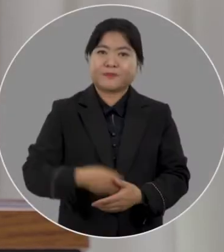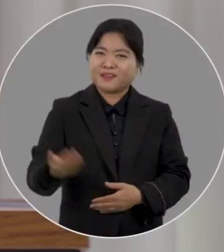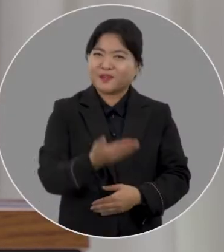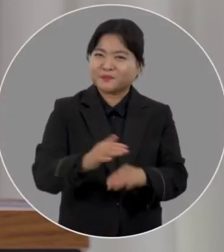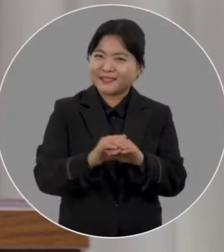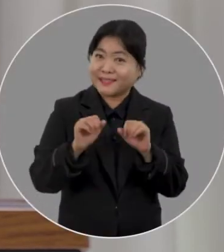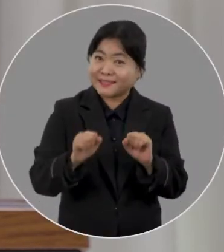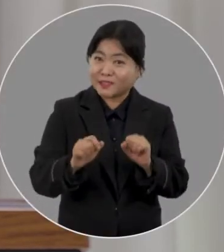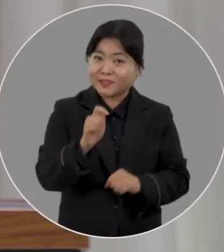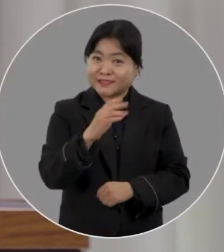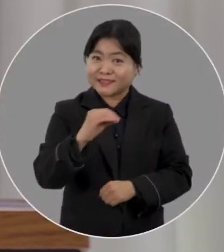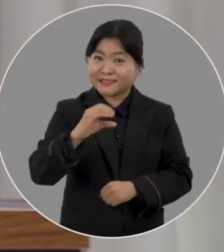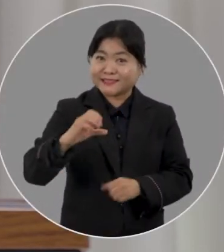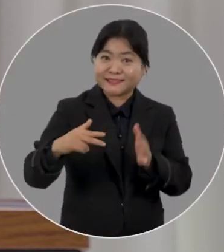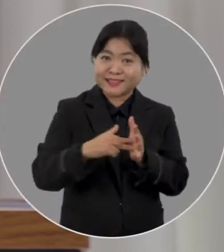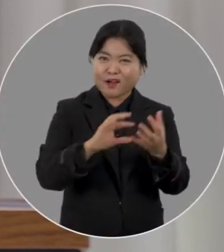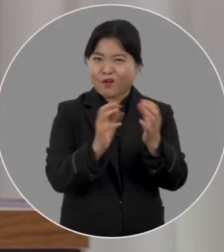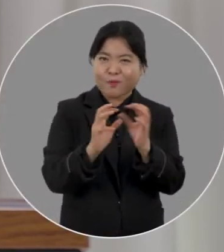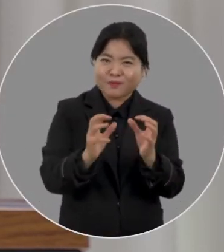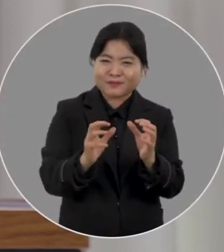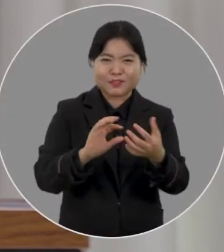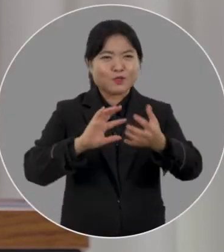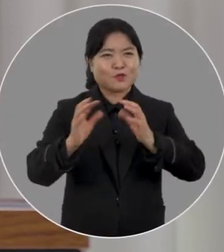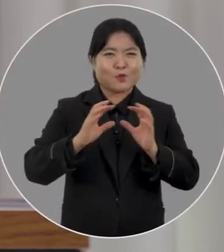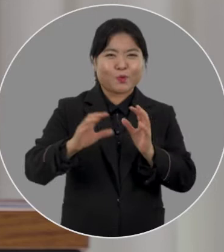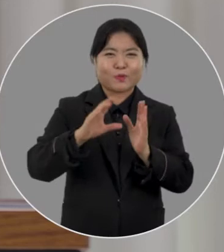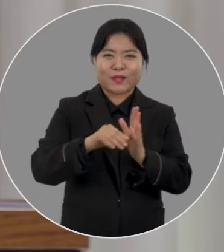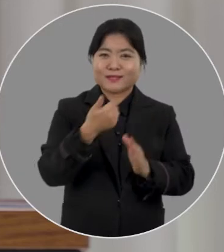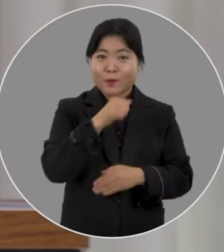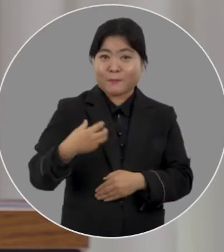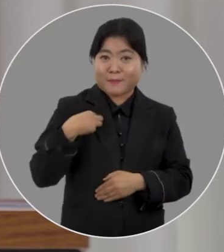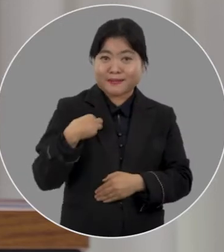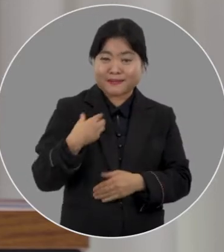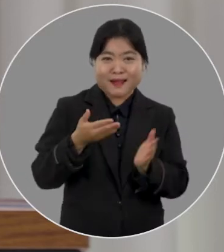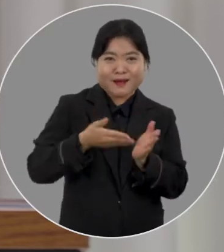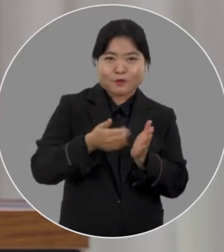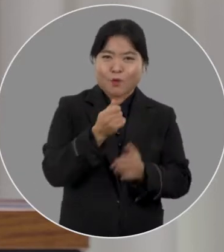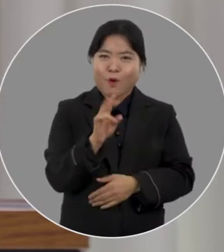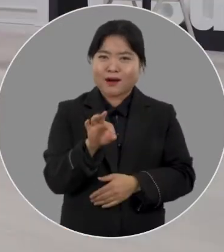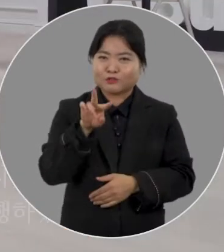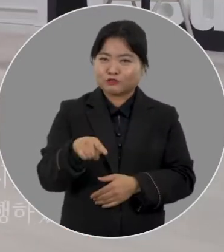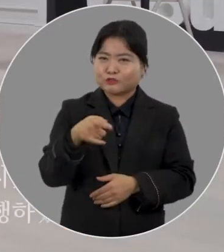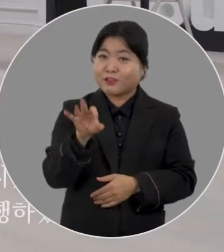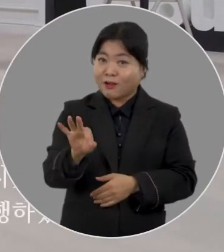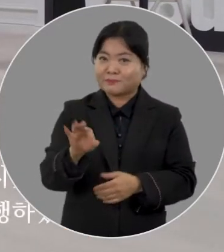네, 여러분 안녕하십니까? TNC 재단 컨퍼런스 토론 세션의 사회를 맡은 아나운서 황수경입니다. 반갑습니다.